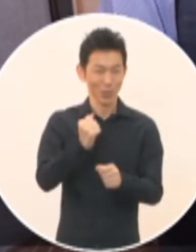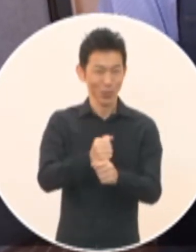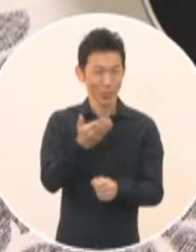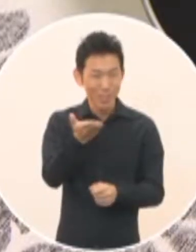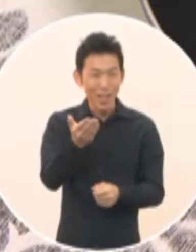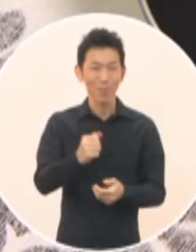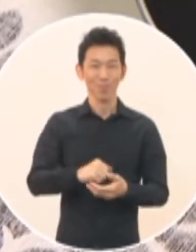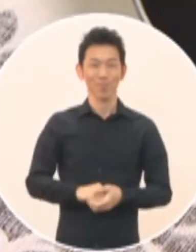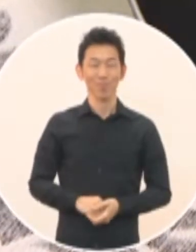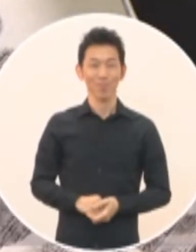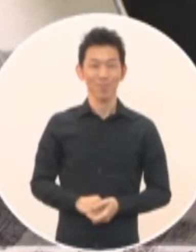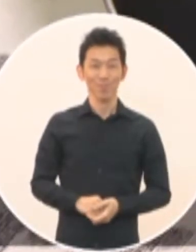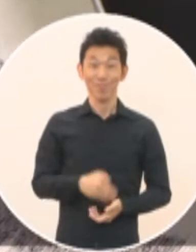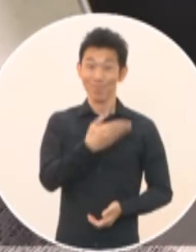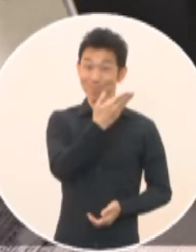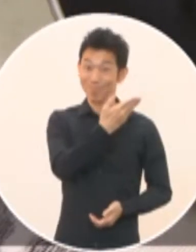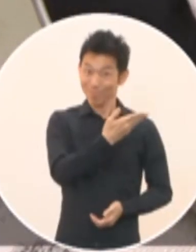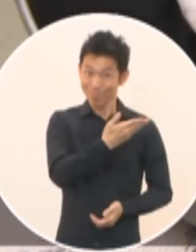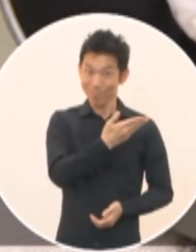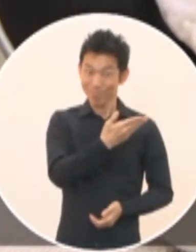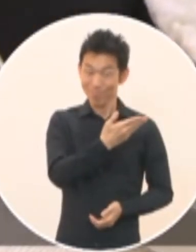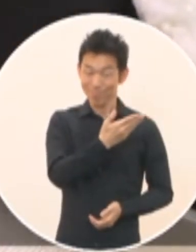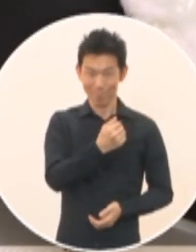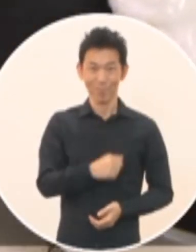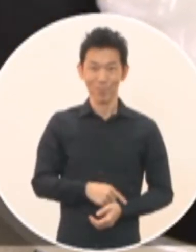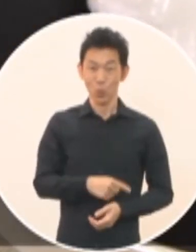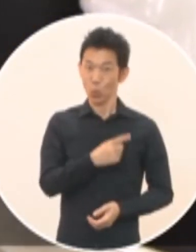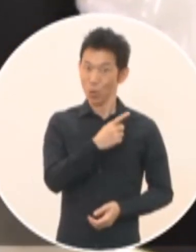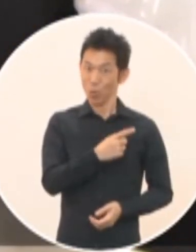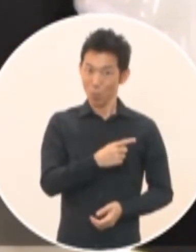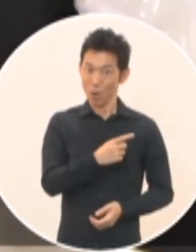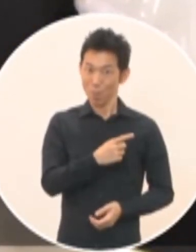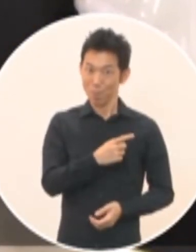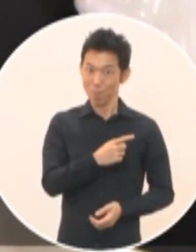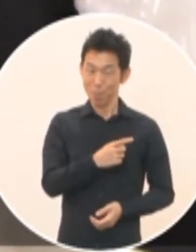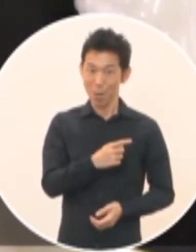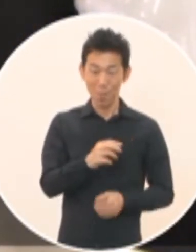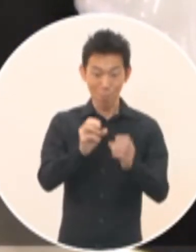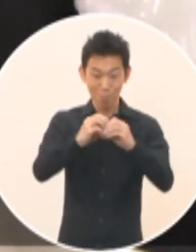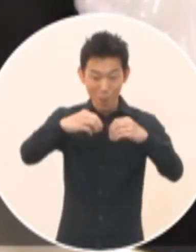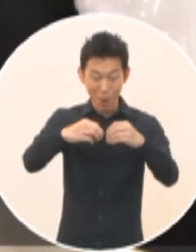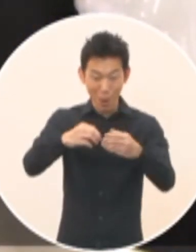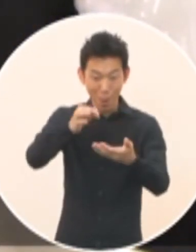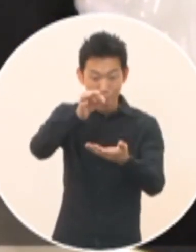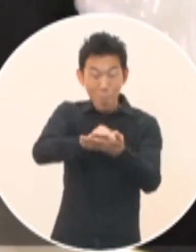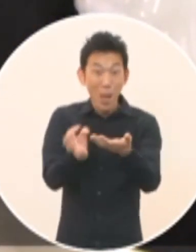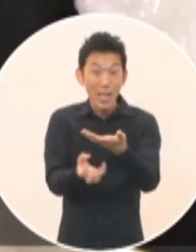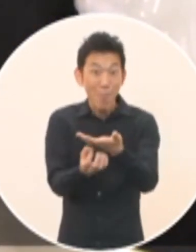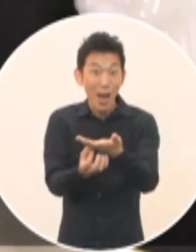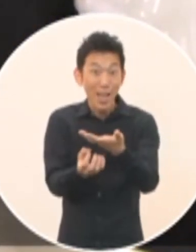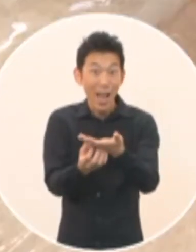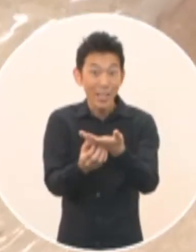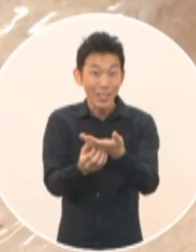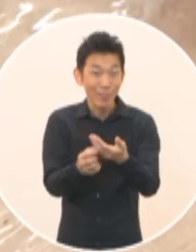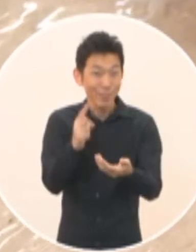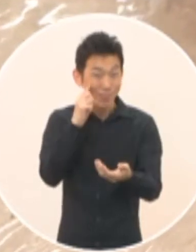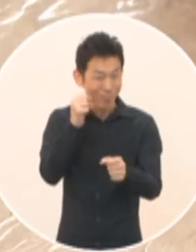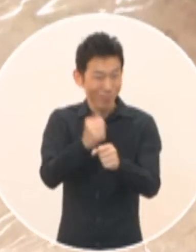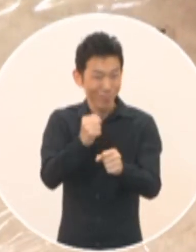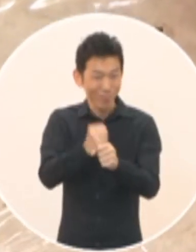はいはい、 早速挑戦。今回作るものは目玉焼きです。